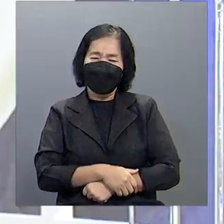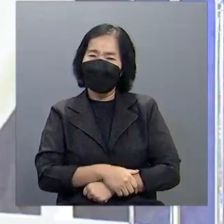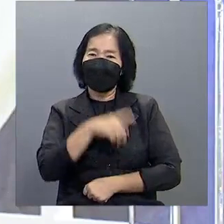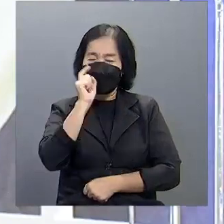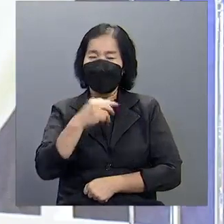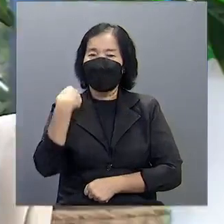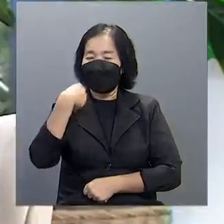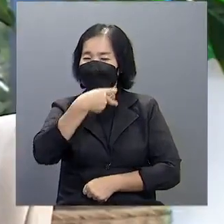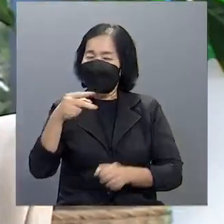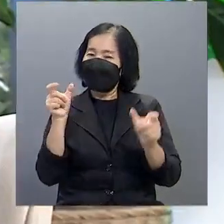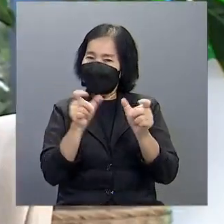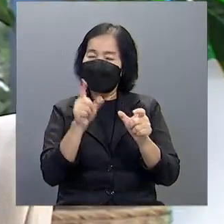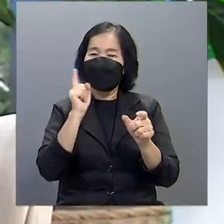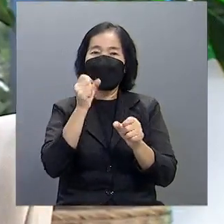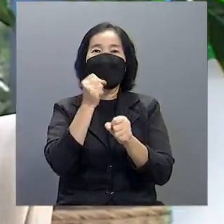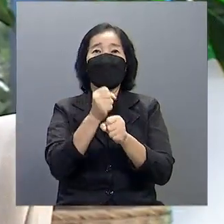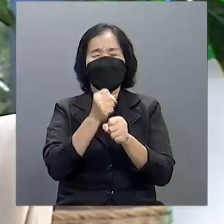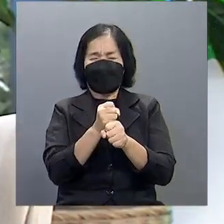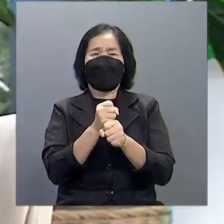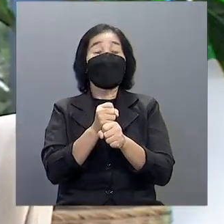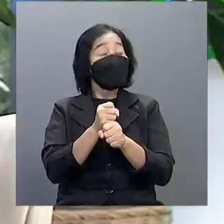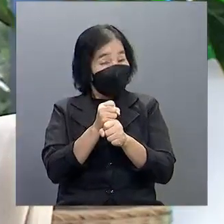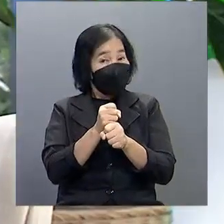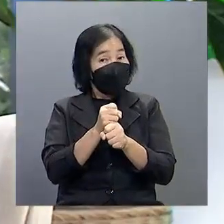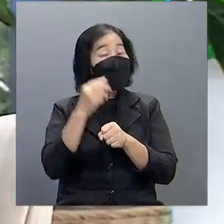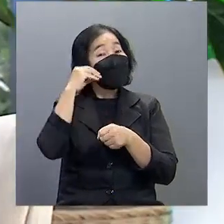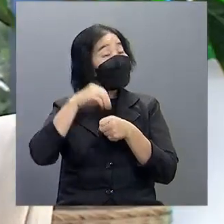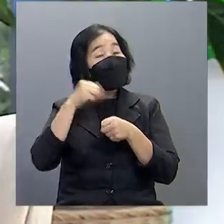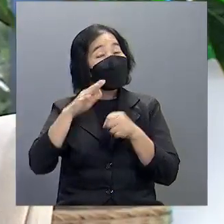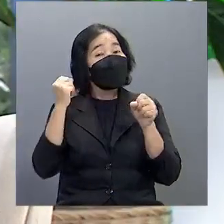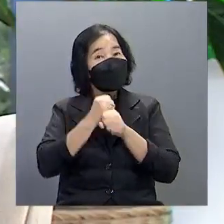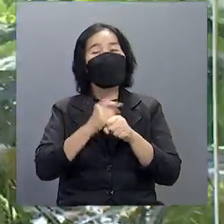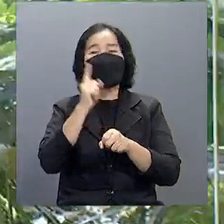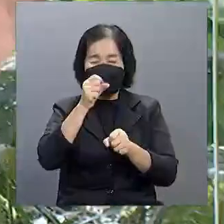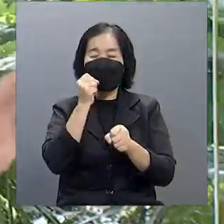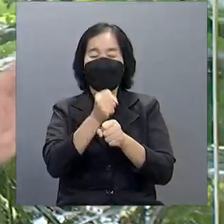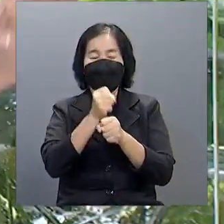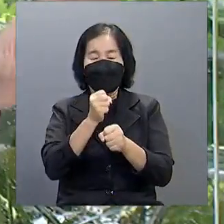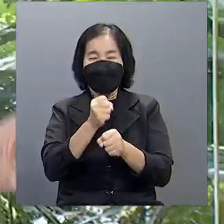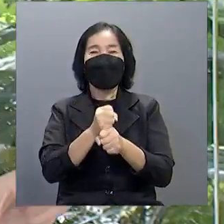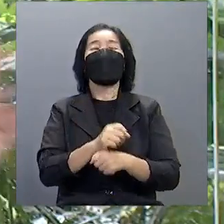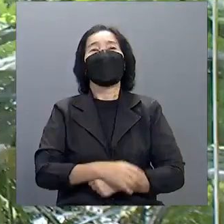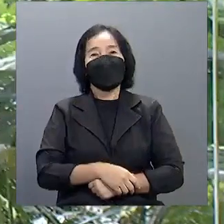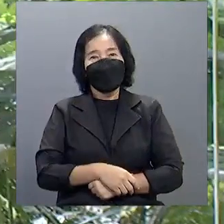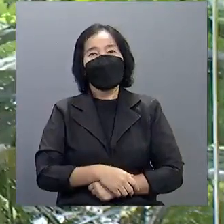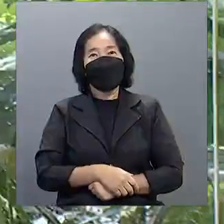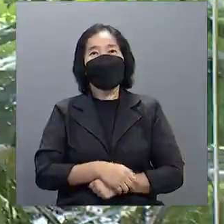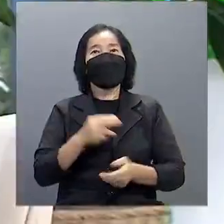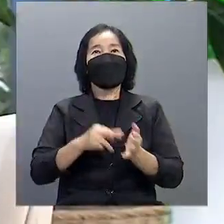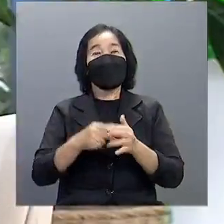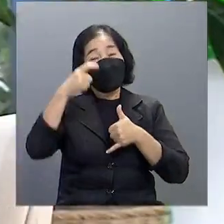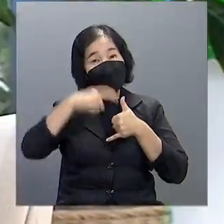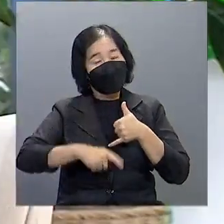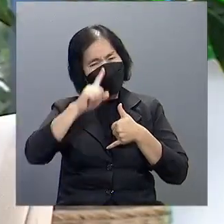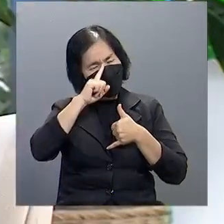ทำงานหนักทำงานเพื่อหาเงินจ่ายค่าไฟ จริงจริงเอาไว้ไม่ใช่คำนิยามสูตรเป็นคำนิยามคุณยุ้ย ถูกต้อง